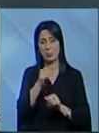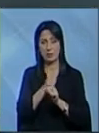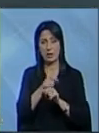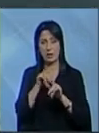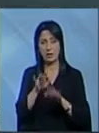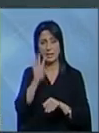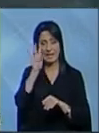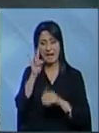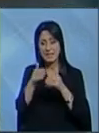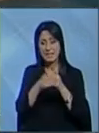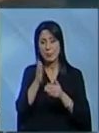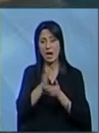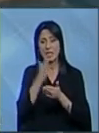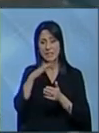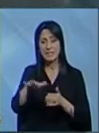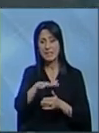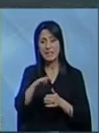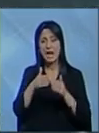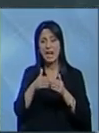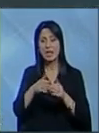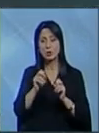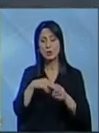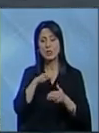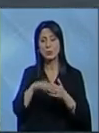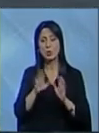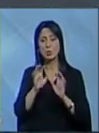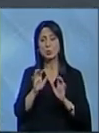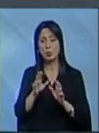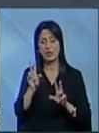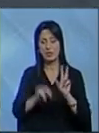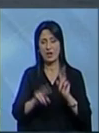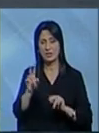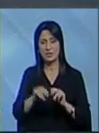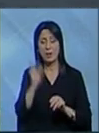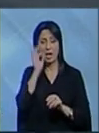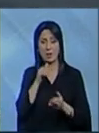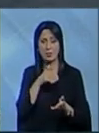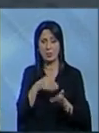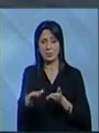რომელიც ირანის სიახლოვეს არსებულ წყლებში ნაოსნობის უსაფრთხოების უზრუნველყოფას ითვალისწინებს.